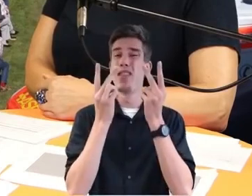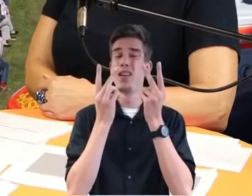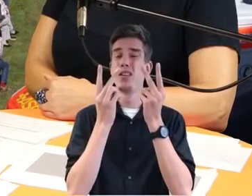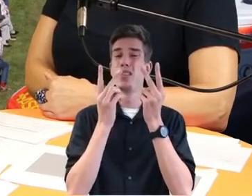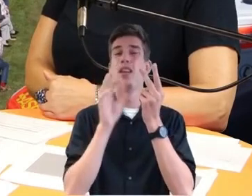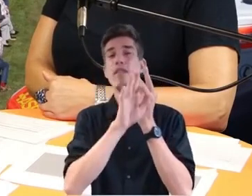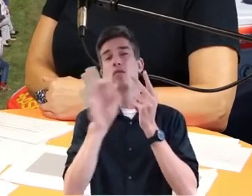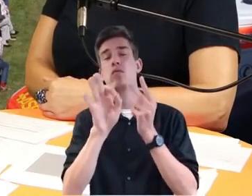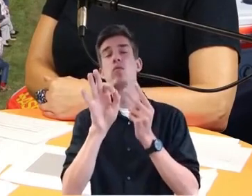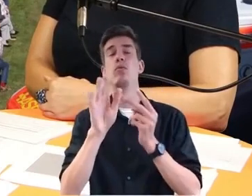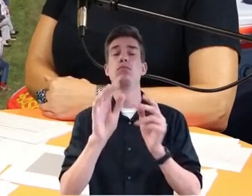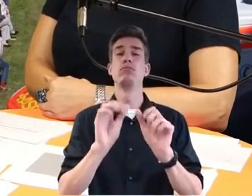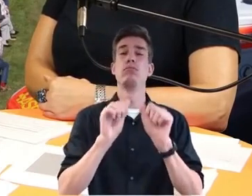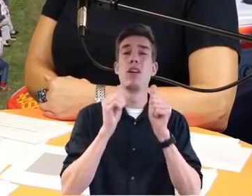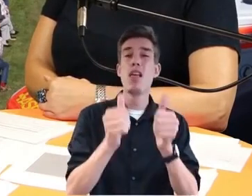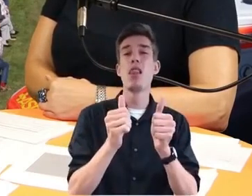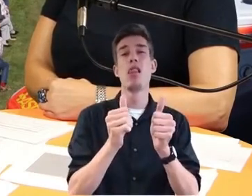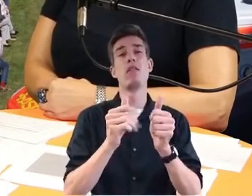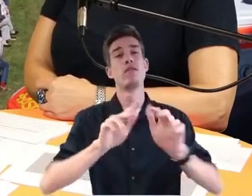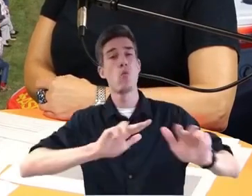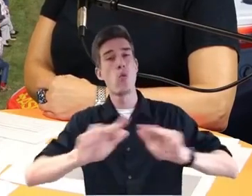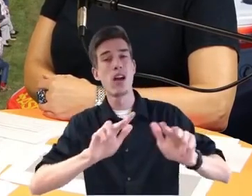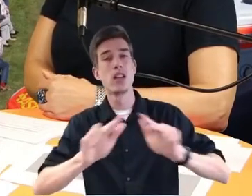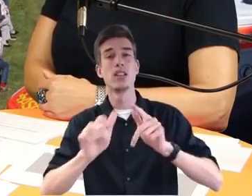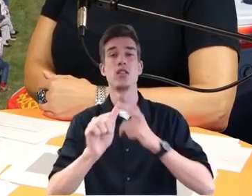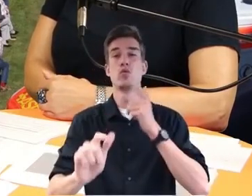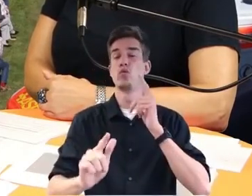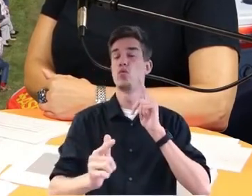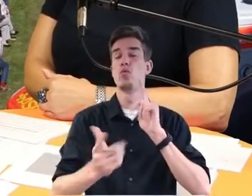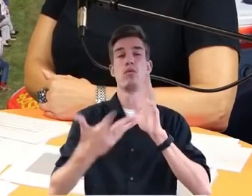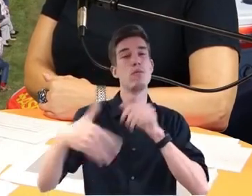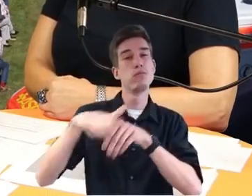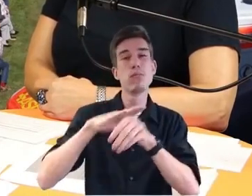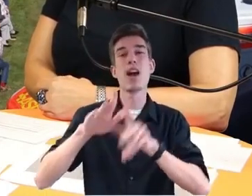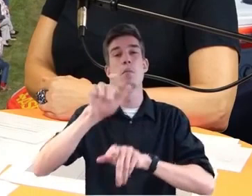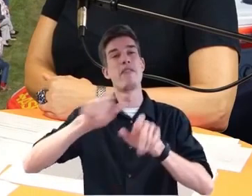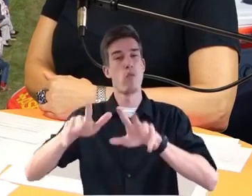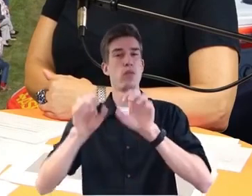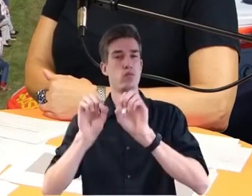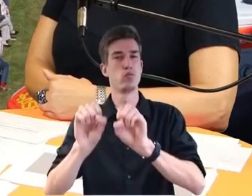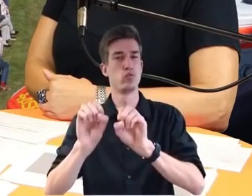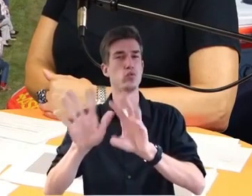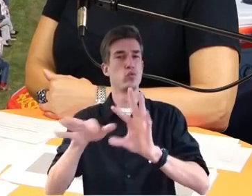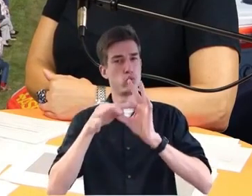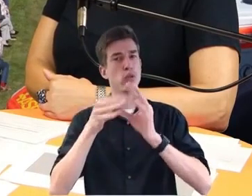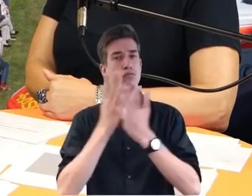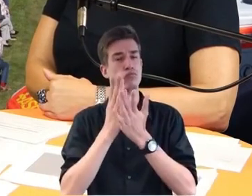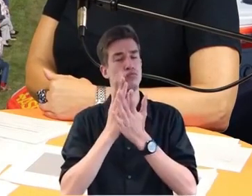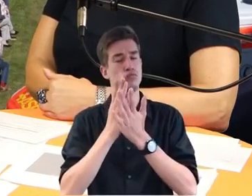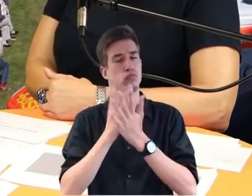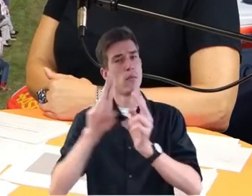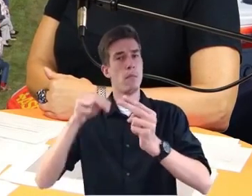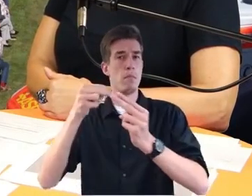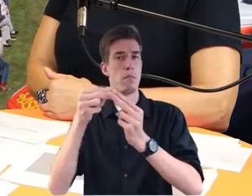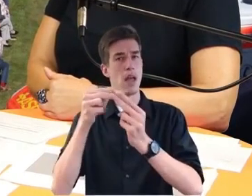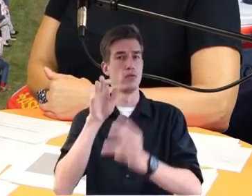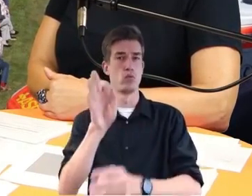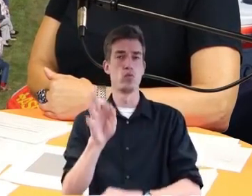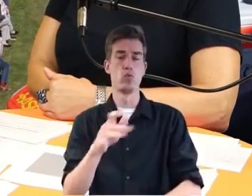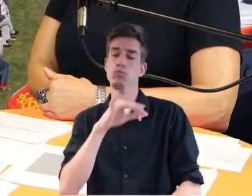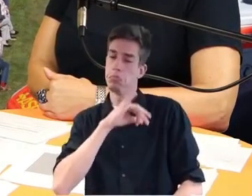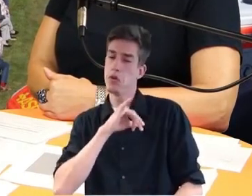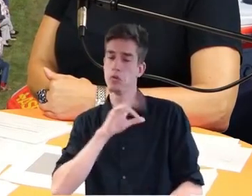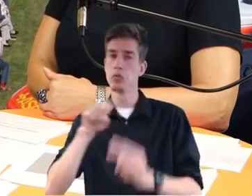zum Beispiel für Hilfsorganisationen oder andere in dem Bereich Bevölkerungsschutz, Katastrophenschutz Beschäftigte interessant